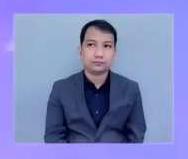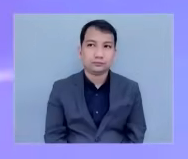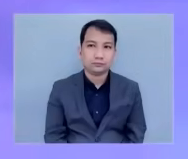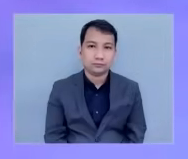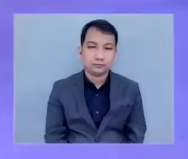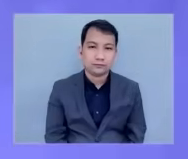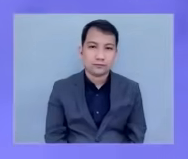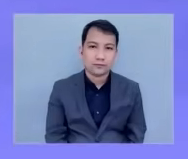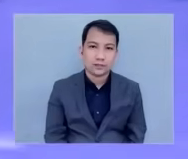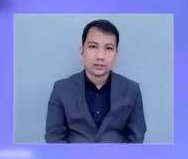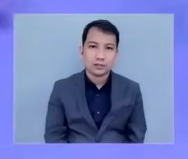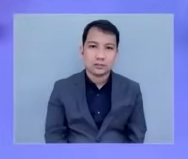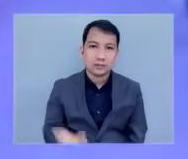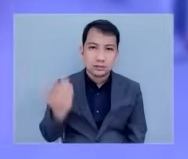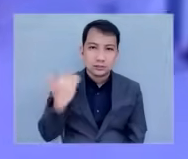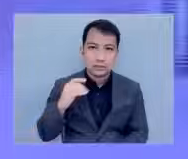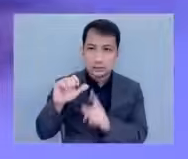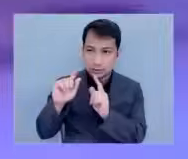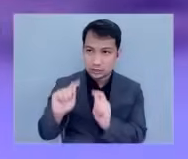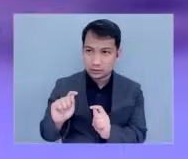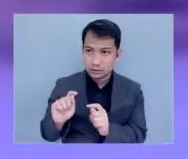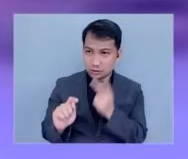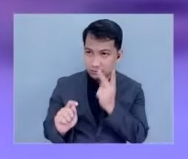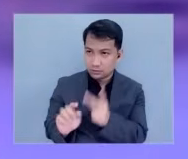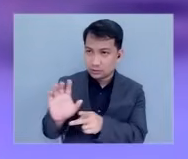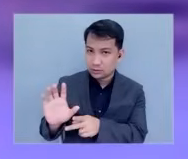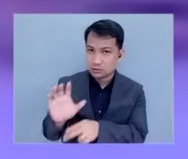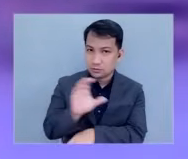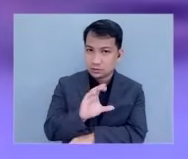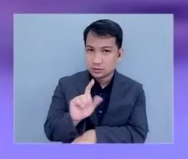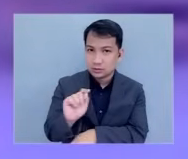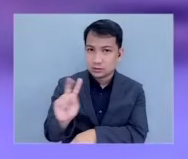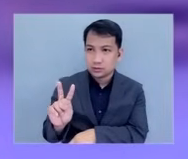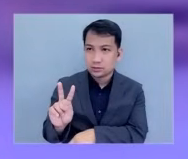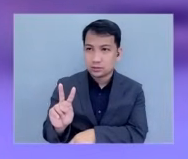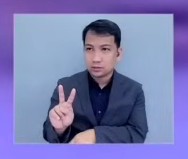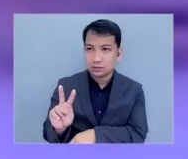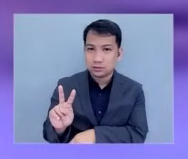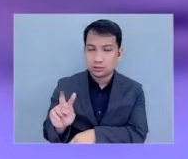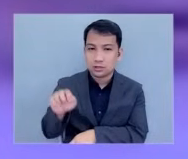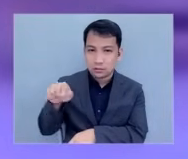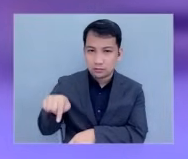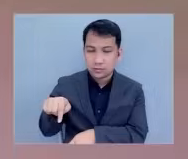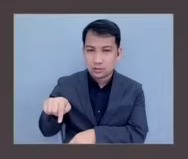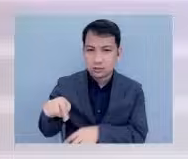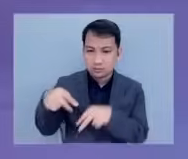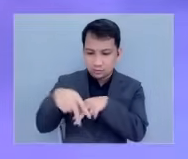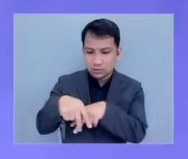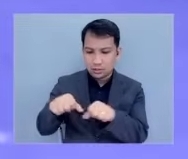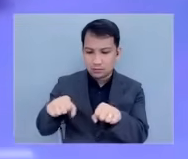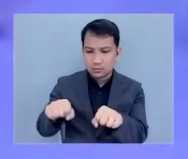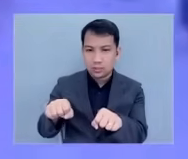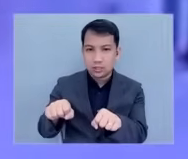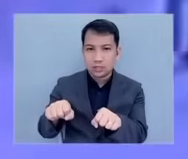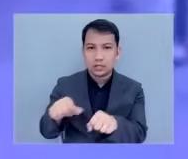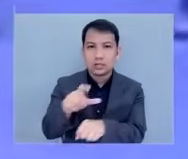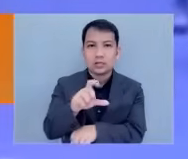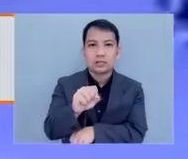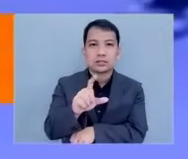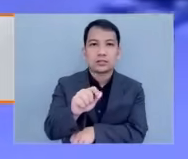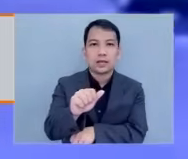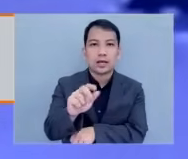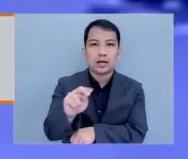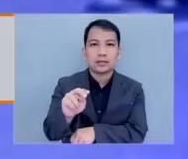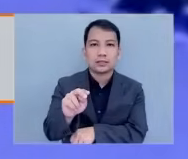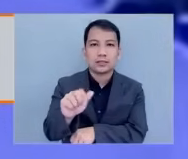Madaling araw nitong Sabado nang masapol sa CCTV ang riding in tandem na ito sa Santa Ana, Maynila. Paglapit nila sa mga